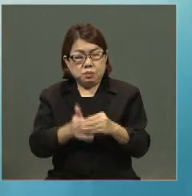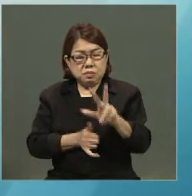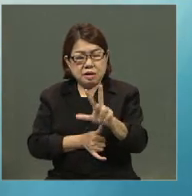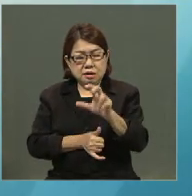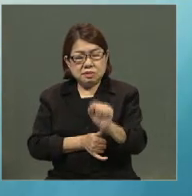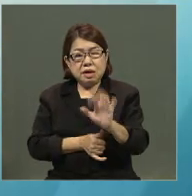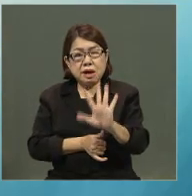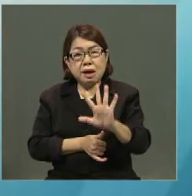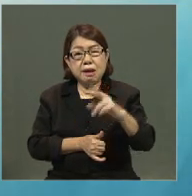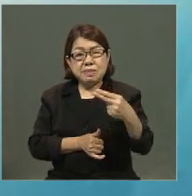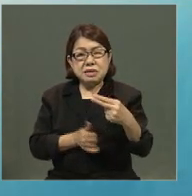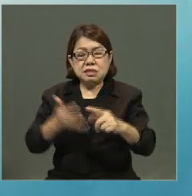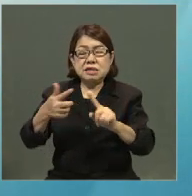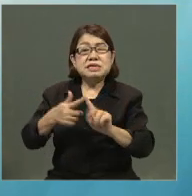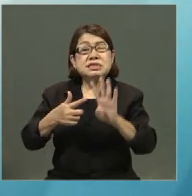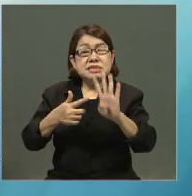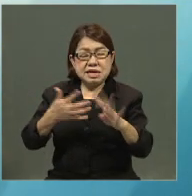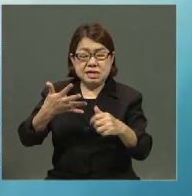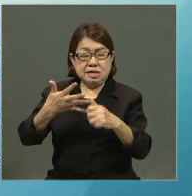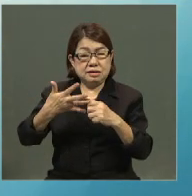ดาราใหม่ของบราซิลเป็นอันดับหนึ่งครับแล้วก็มียอดสะสมของทางอินเดียตอนนี้ก็สามแสนห้าหมื่นกว่านะครับซึ่งก็เป็นดับ4นะครับอันนี้ก็จะเห็นนะครับตารางต่างๆเหล่านี้แสดงถึงอันดับ